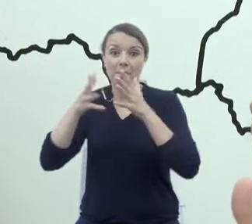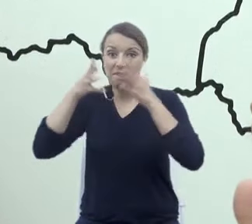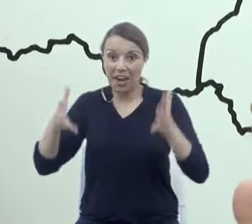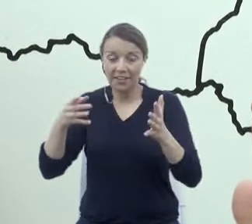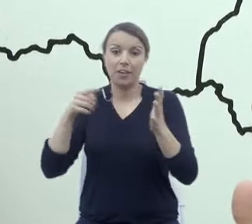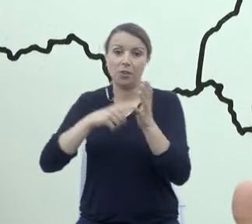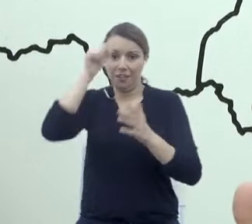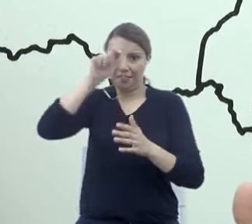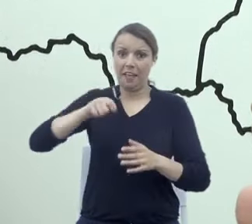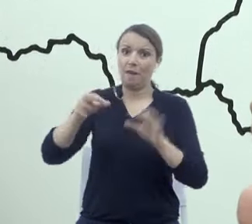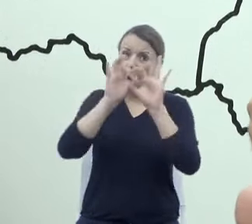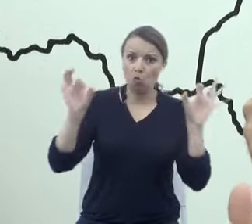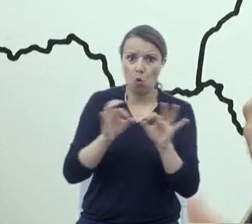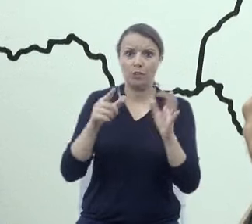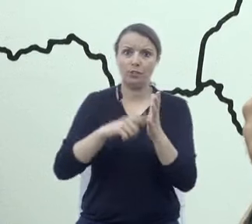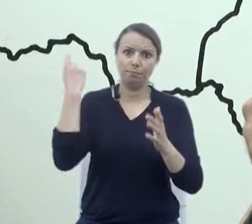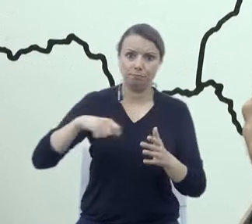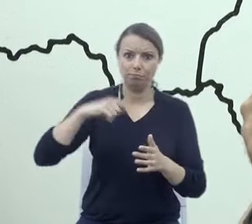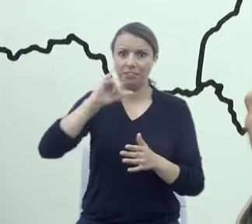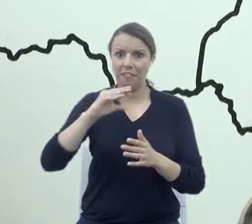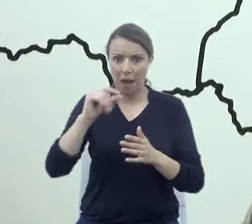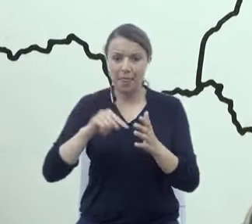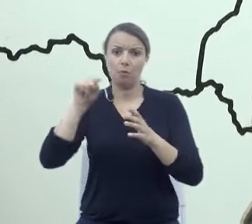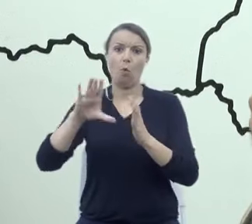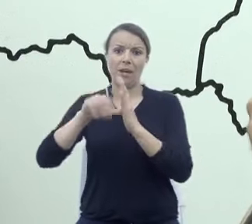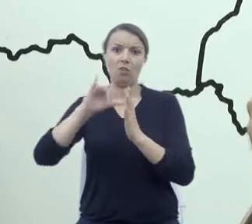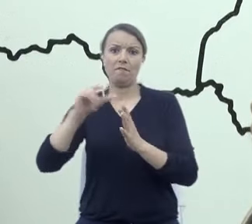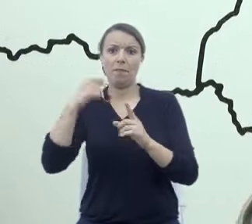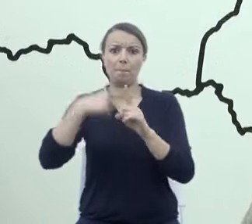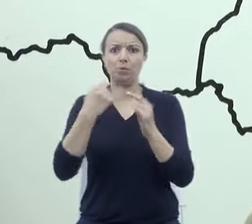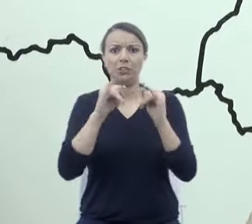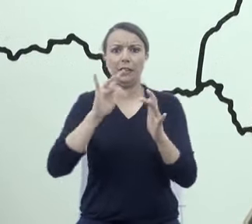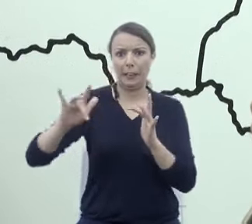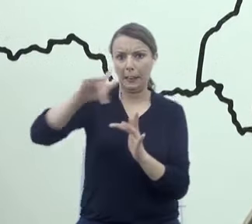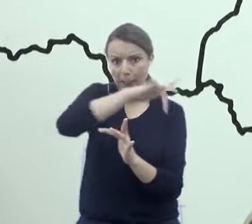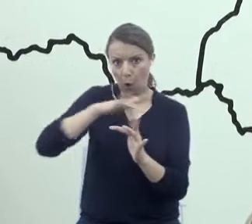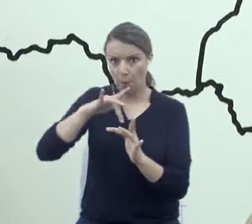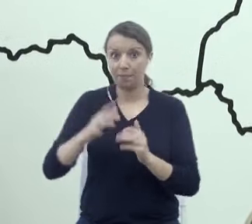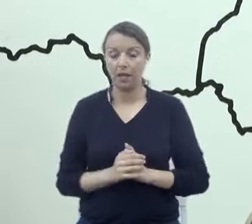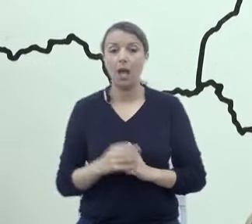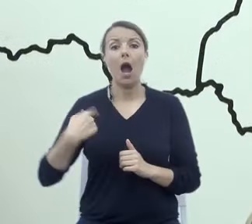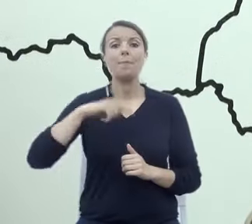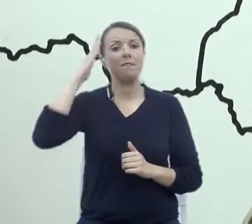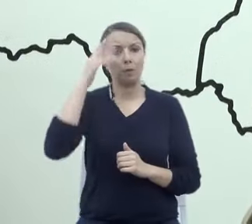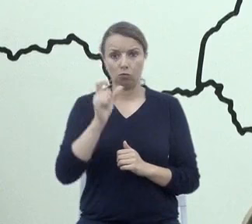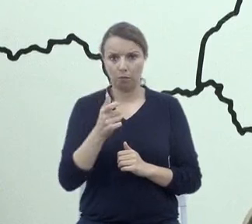wiemy? Wiemy o tym, że pada rozkaz wydany przez